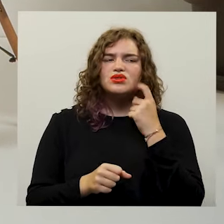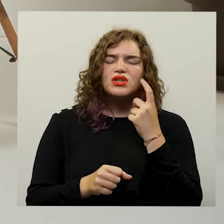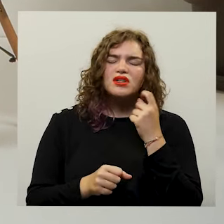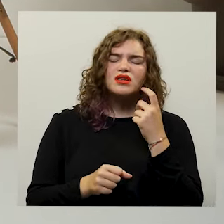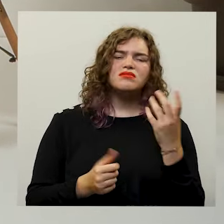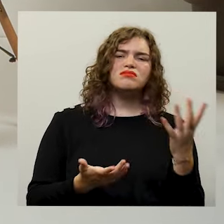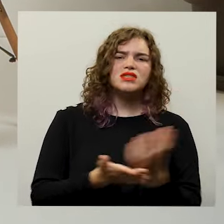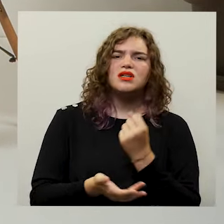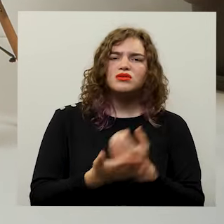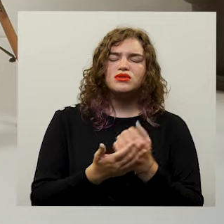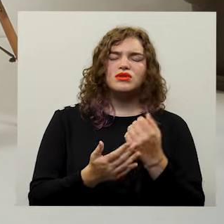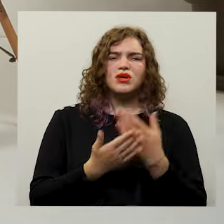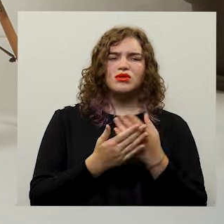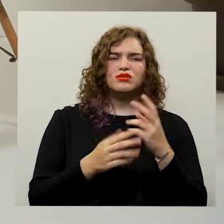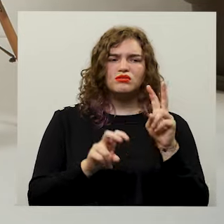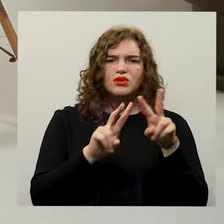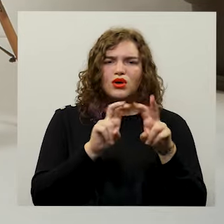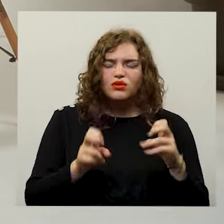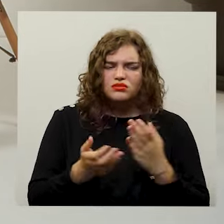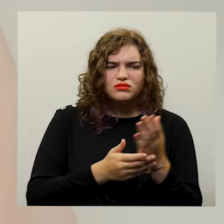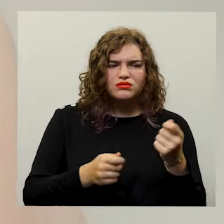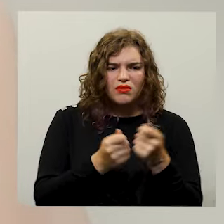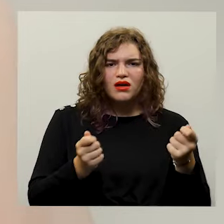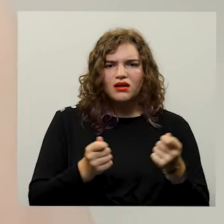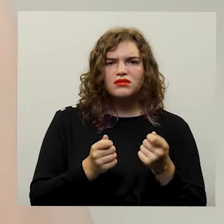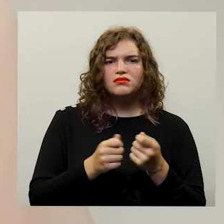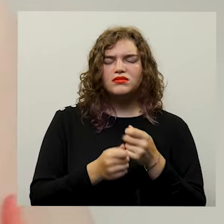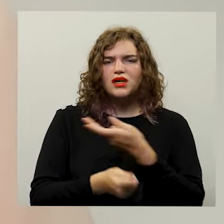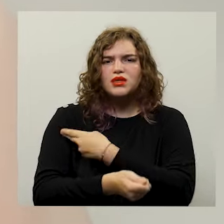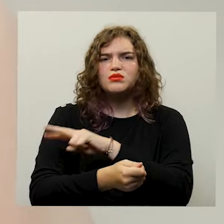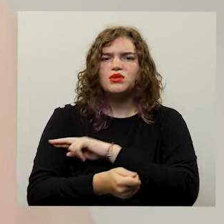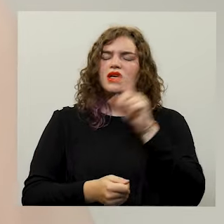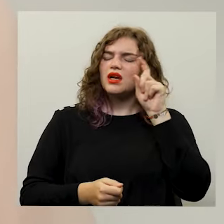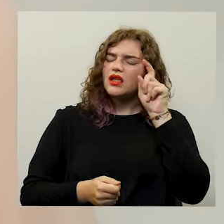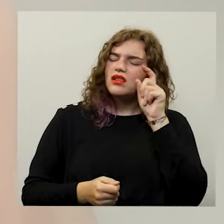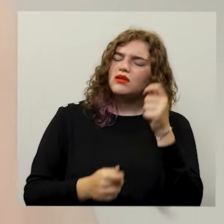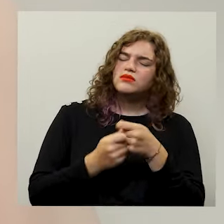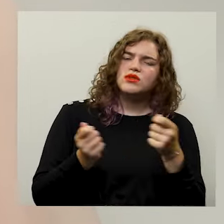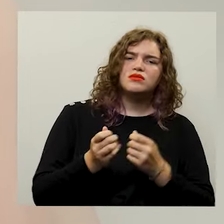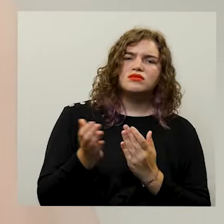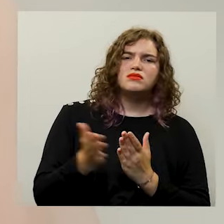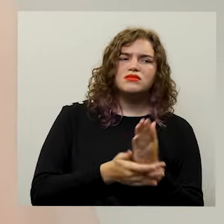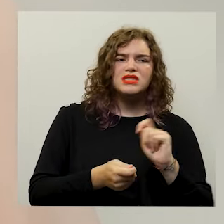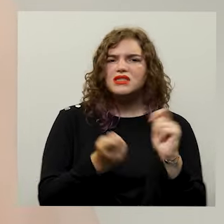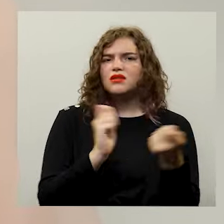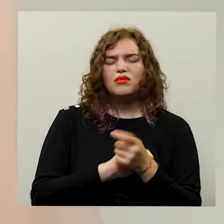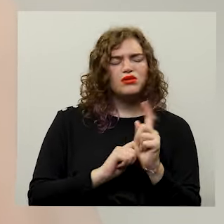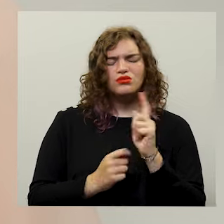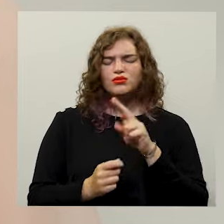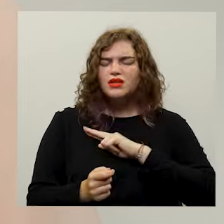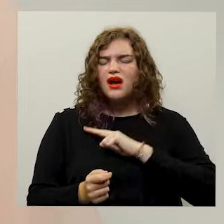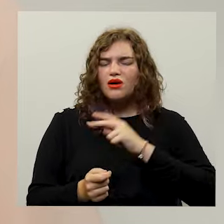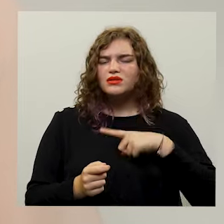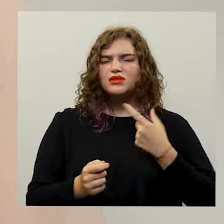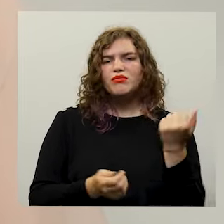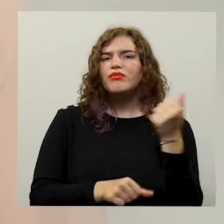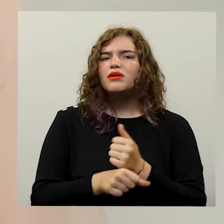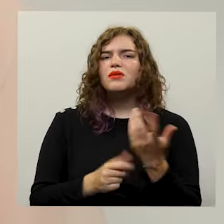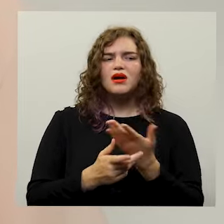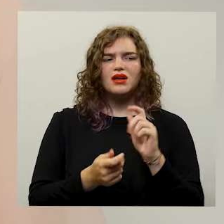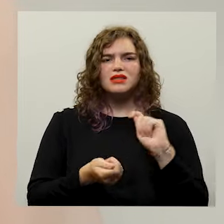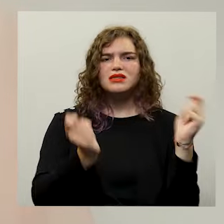prin control, să controlăm noi și credem că așa se va schimba niciodată. Dragostea este cea care învinge